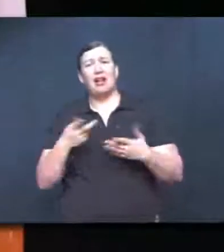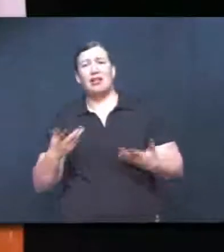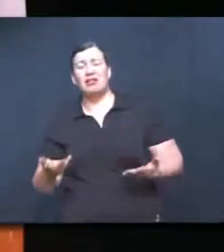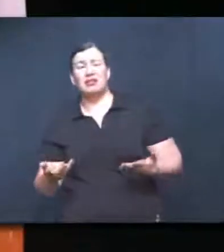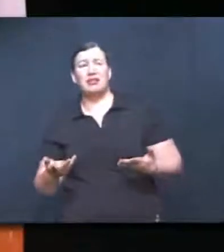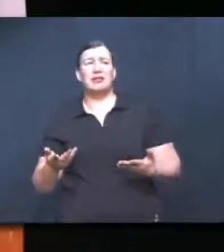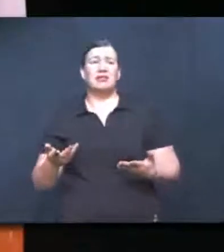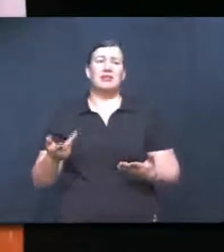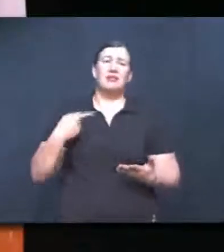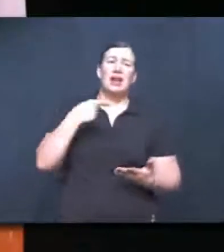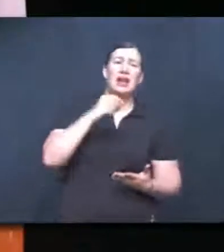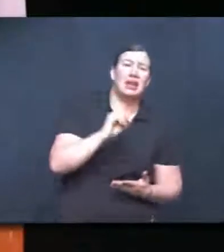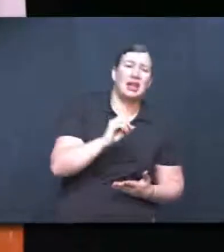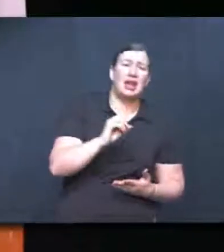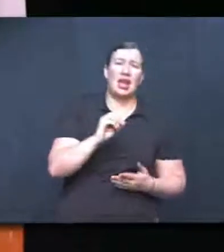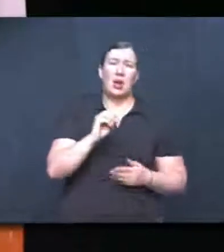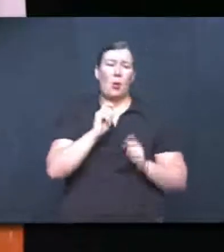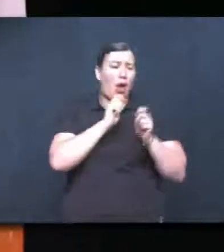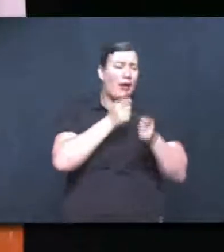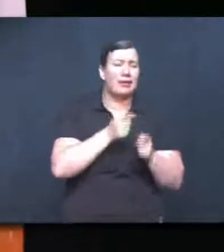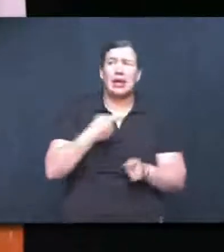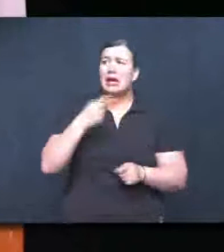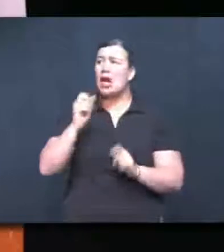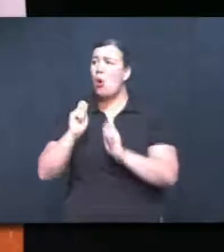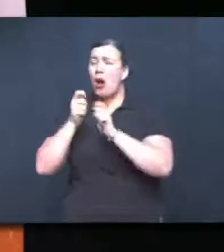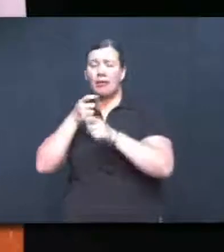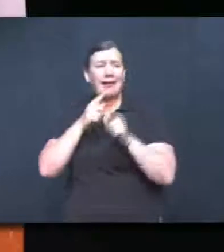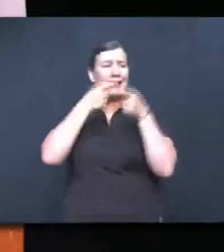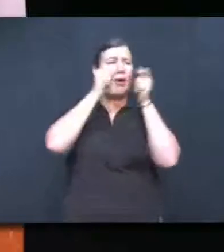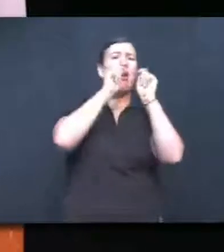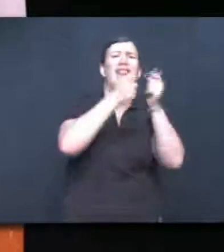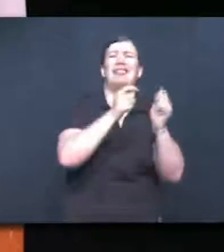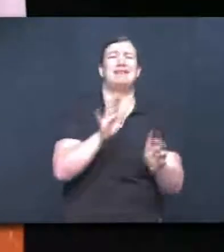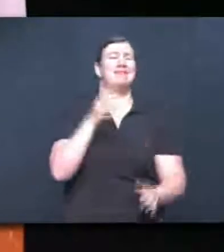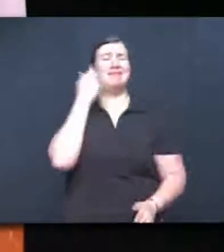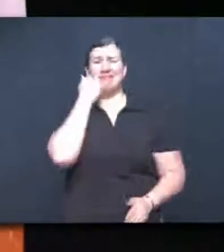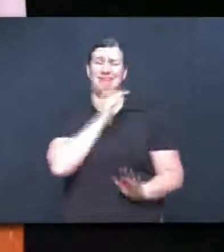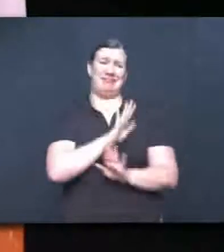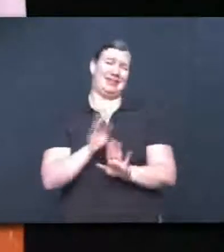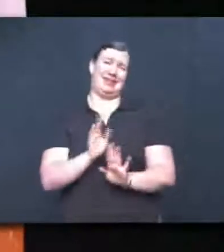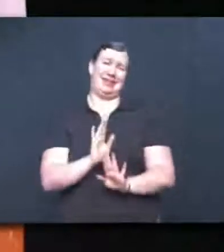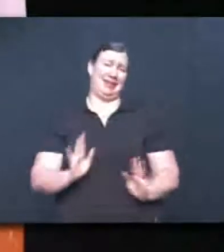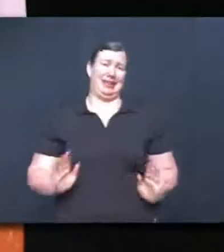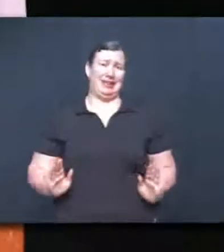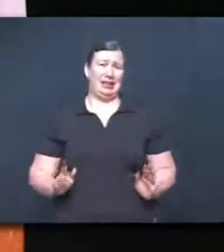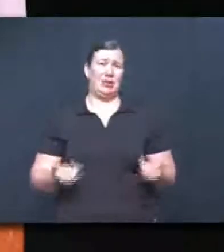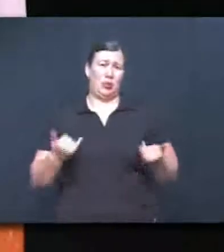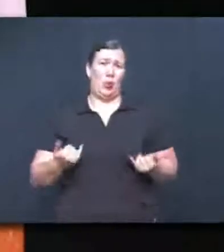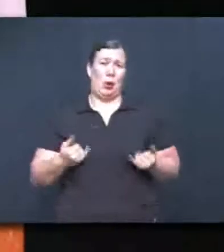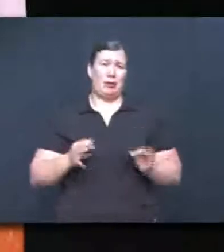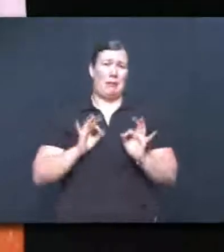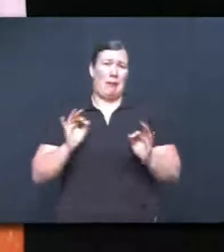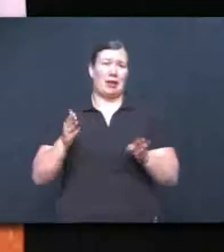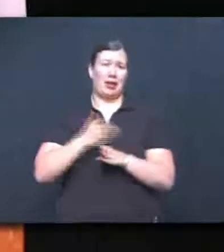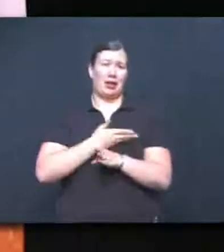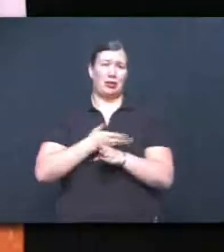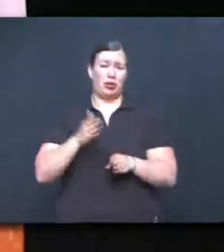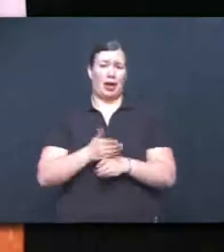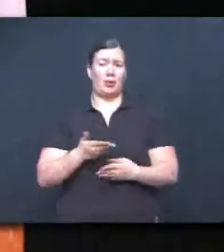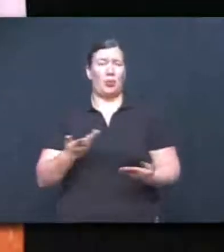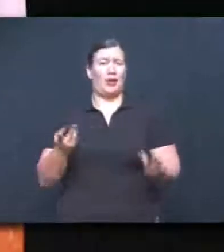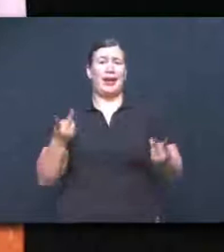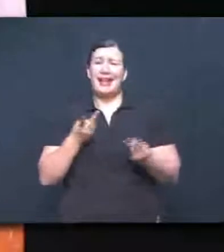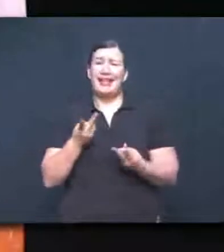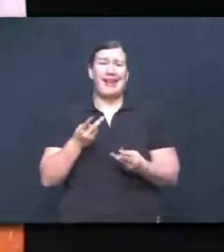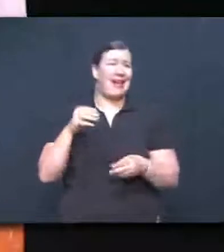trägt und sowas zerstört vertraut den neuen deponiert debattiert bitte diszipliniert lasst uns zu einer Entscheidung kommen egal wie sie aussieht und wenn es am Ende keine